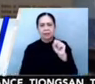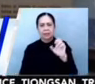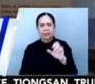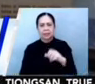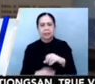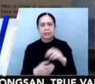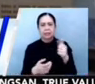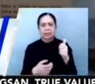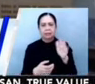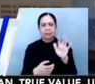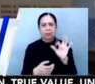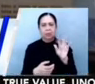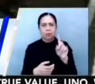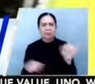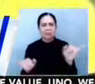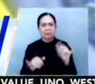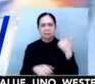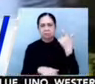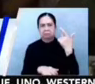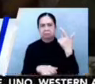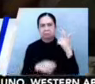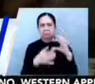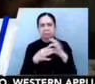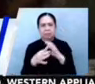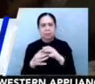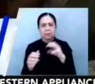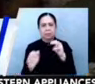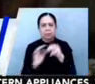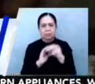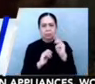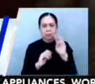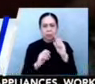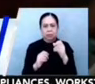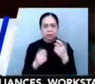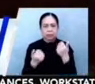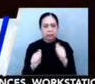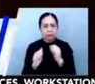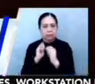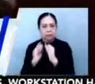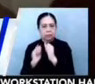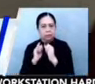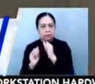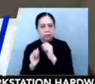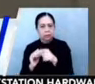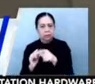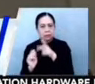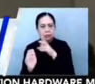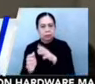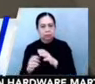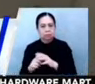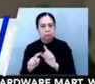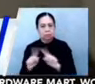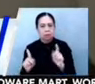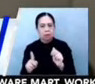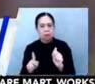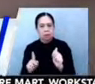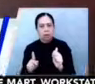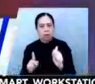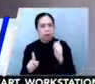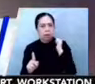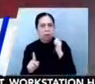sa baril din, no? Murder. Sinubukan namin kunin ang panig ng suspect pero hindi na ito nagbigay ng